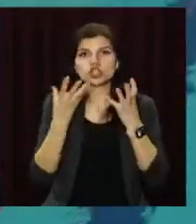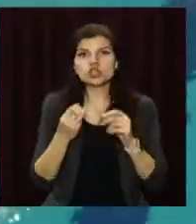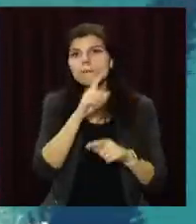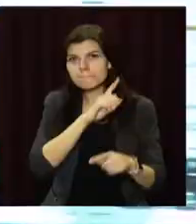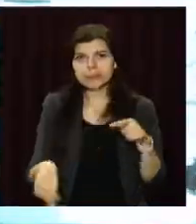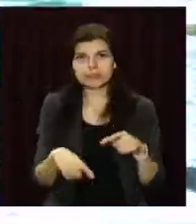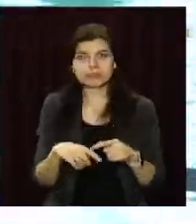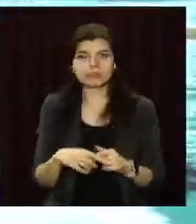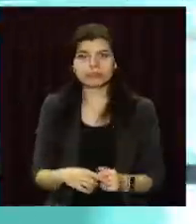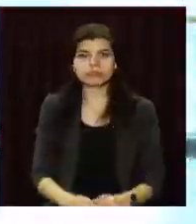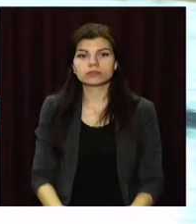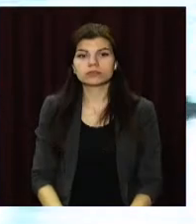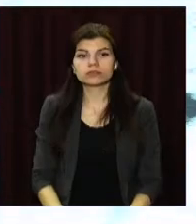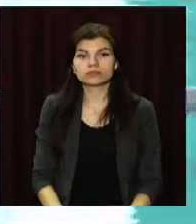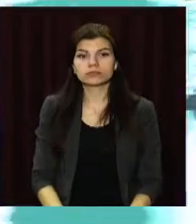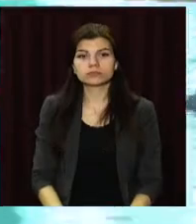швидше.